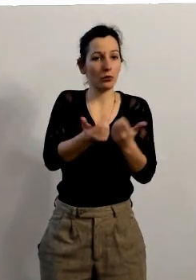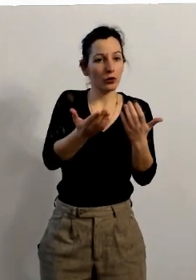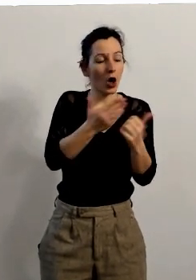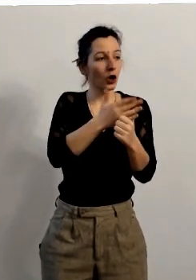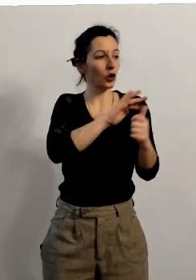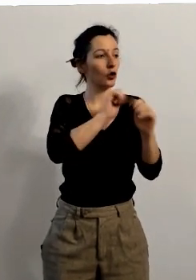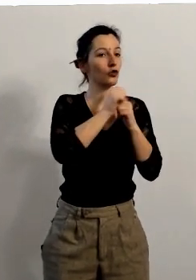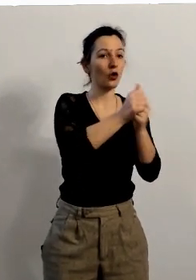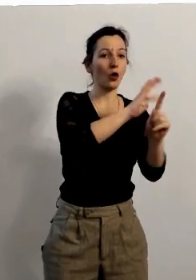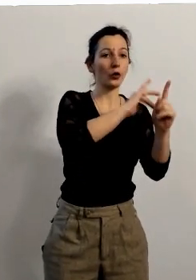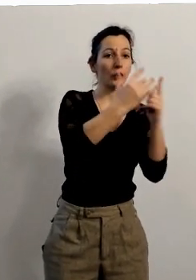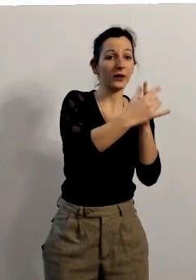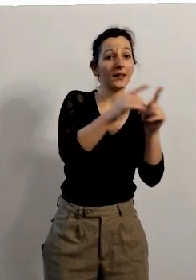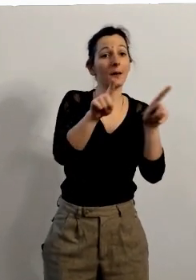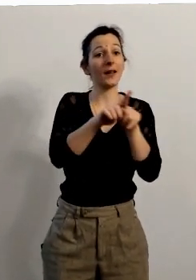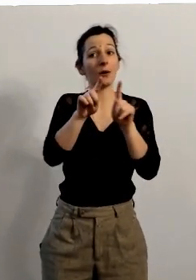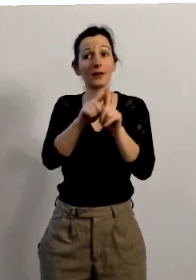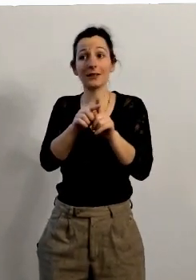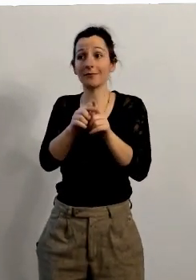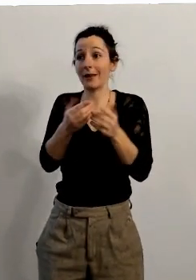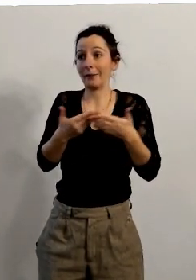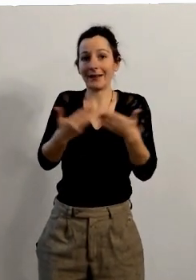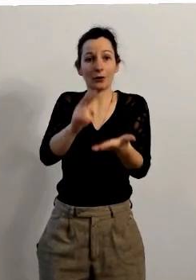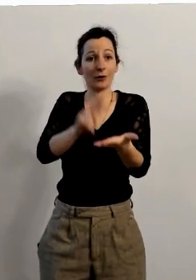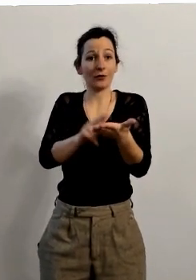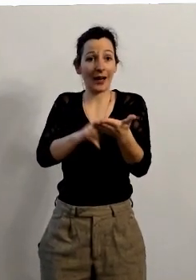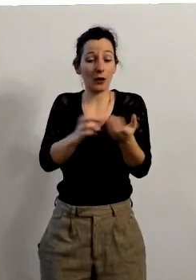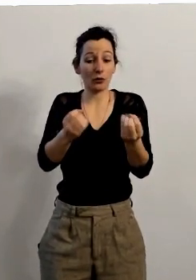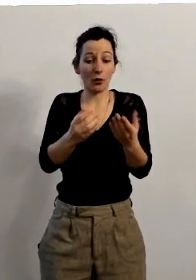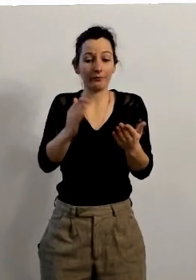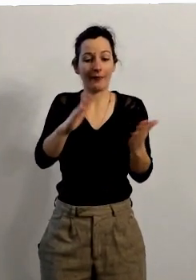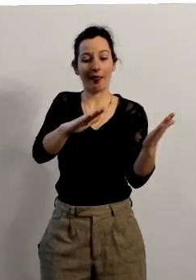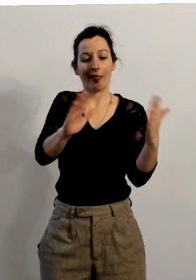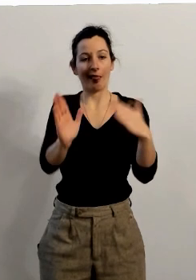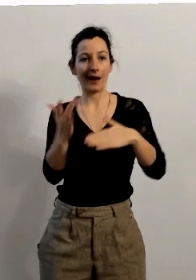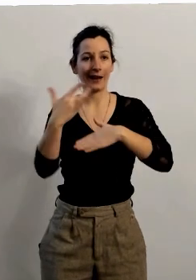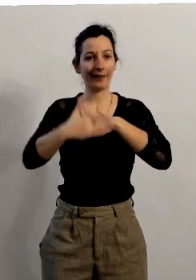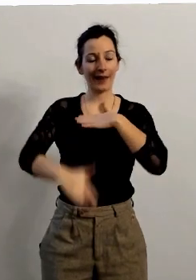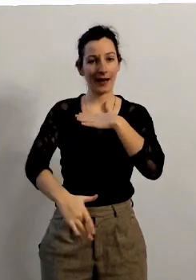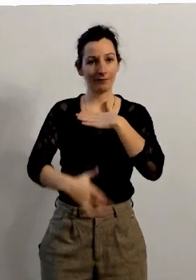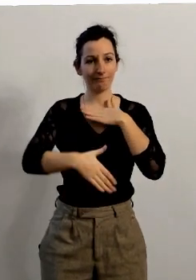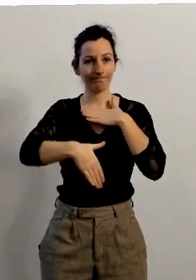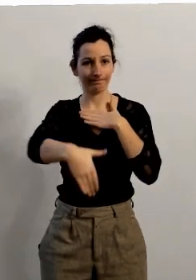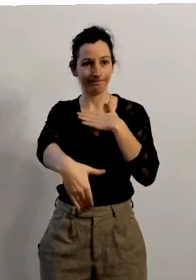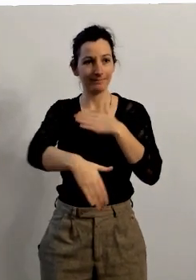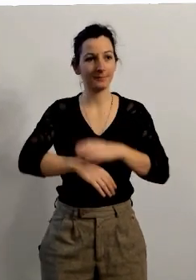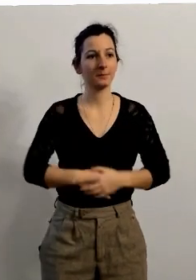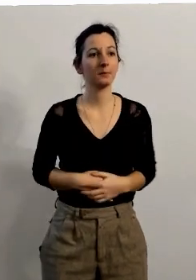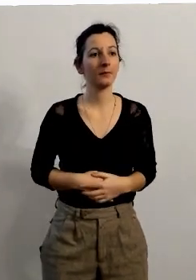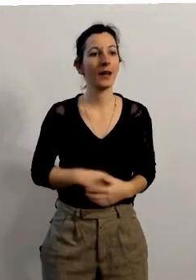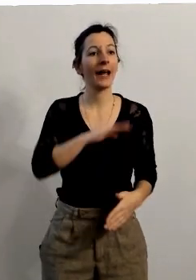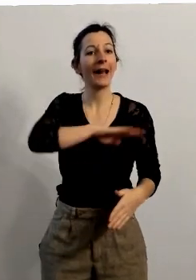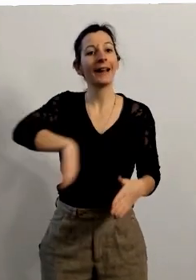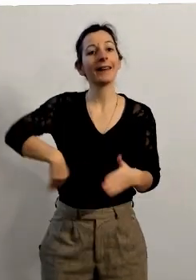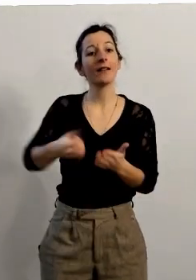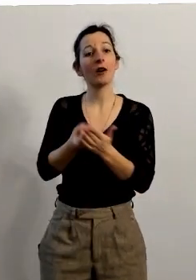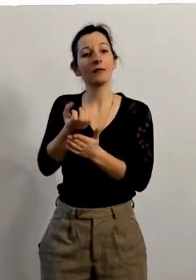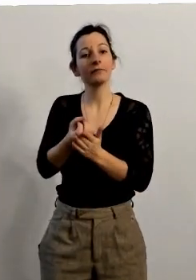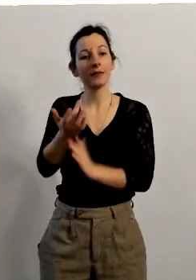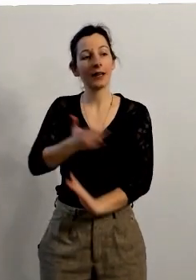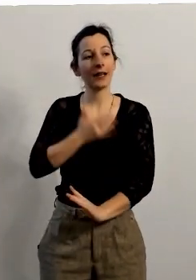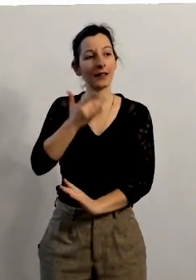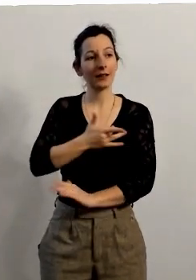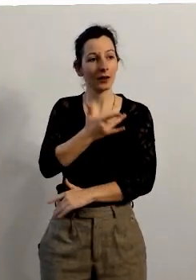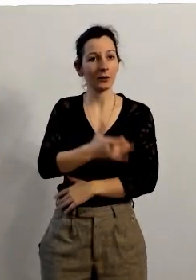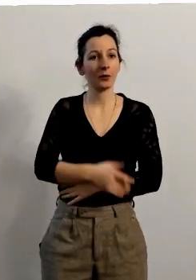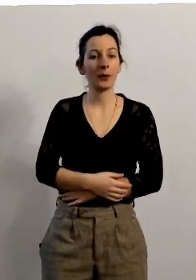une réalité. On fait ses enfants plus tard. Et puis, dernière aussi information qui peut être intéressante, c'est qu'on a de plus